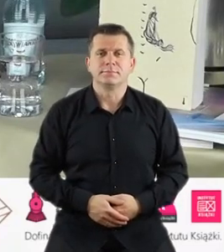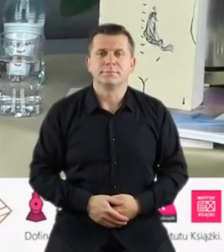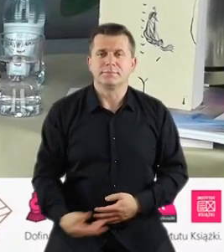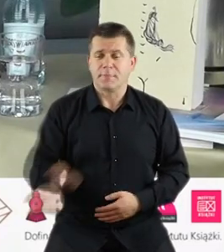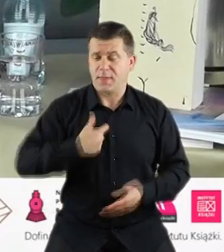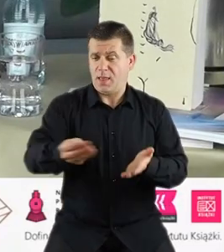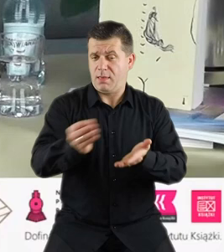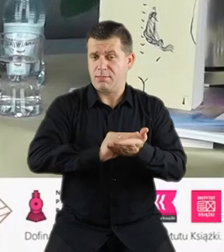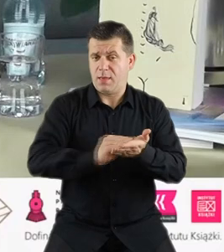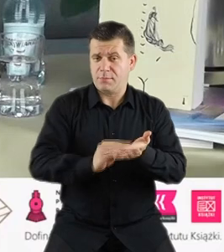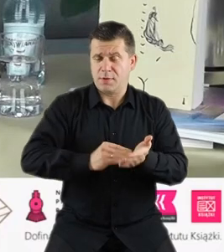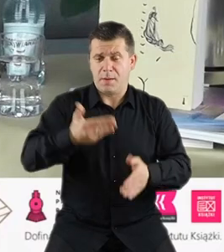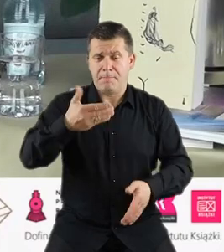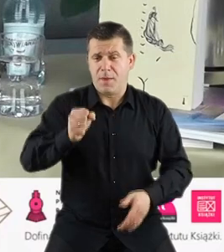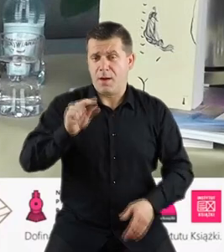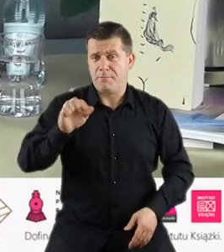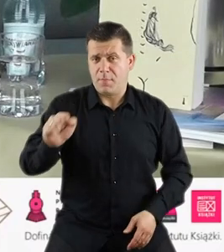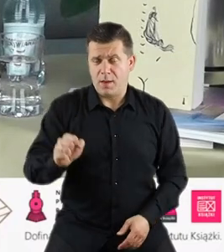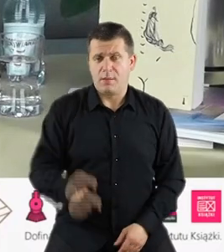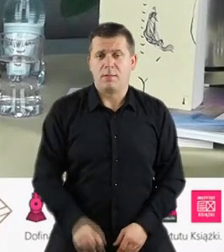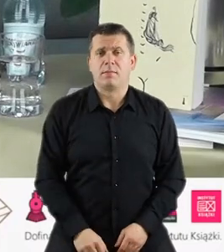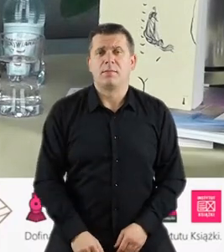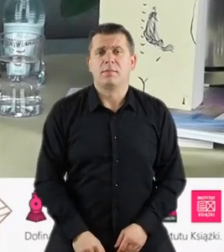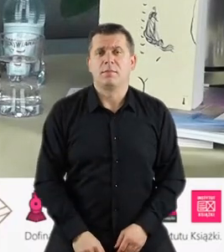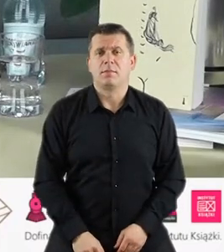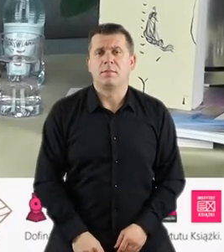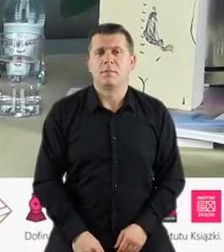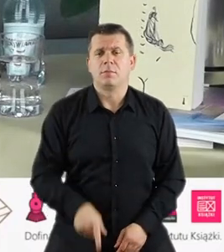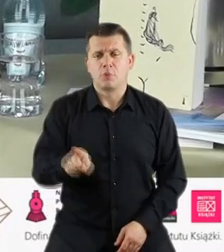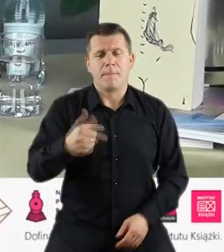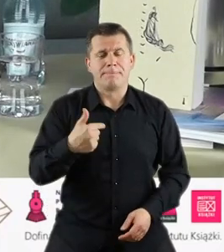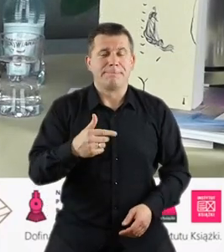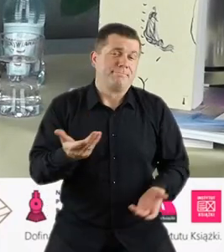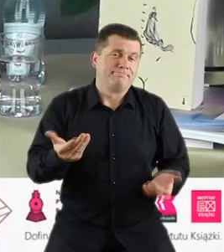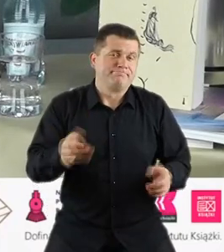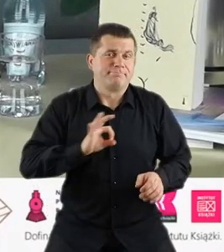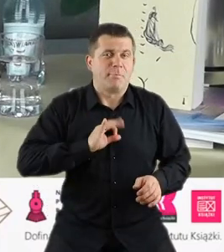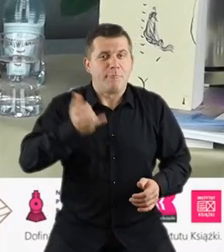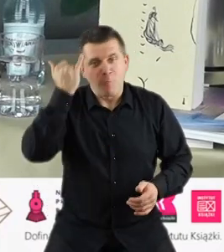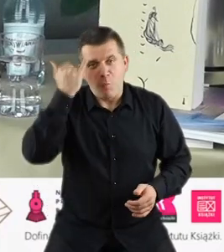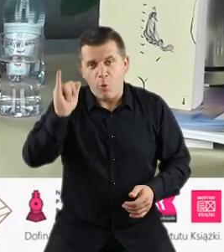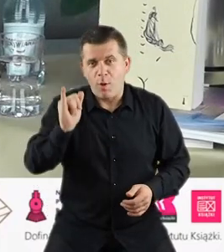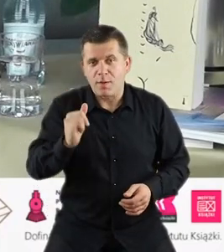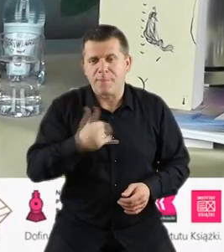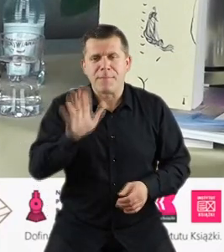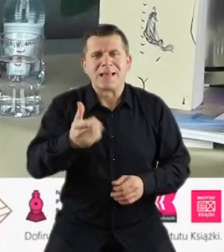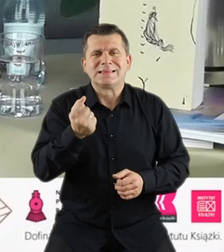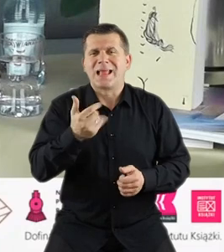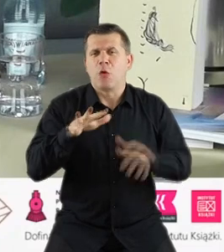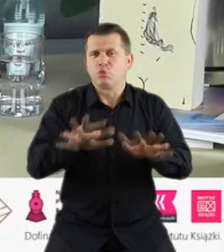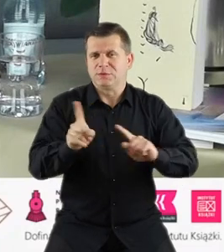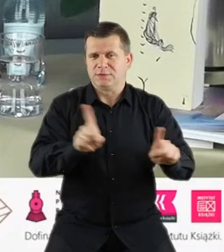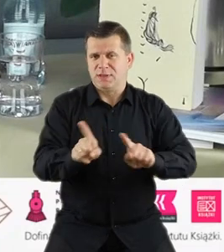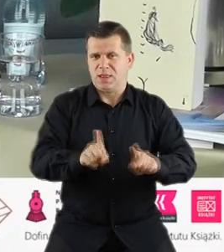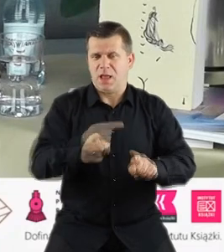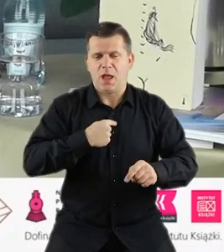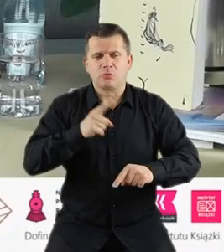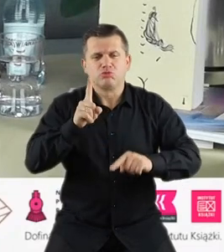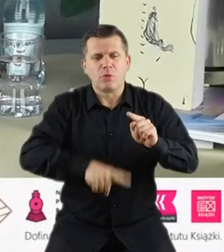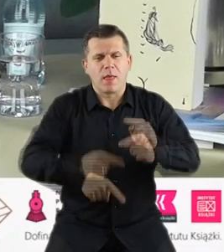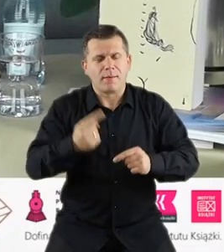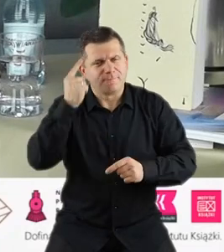Natomiast ja napisałam mapę, która, to był mój błąd, miała za dużo znaków. Ja sobie